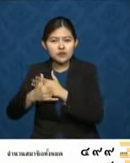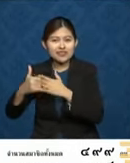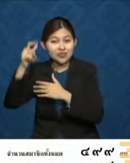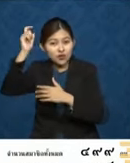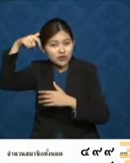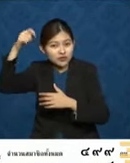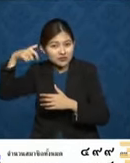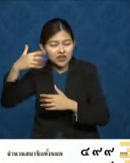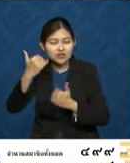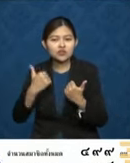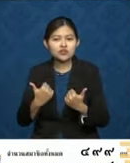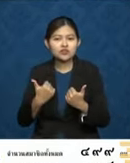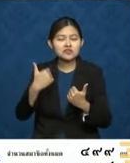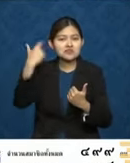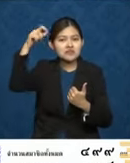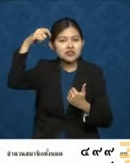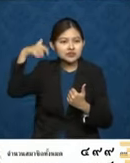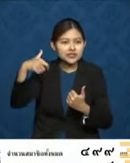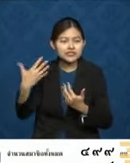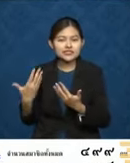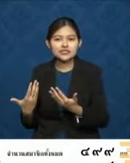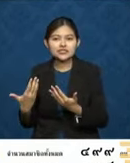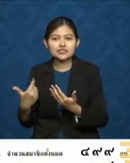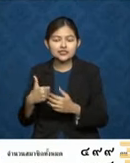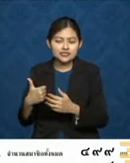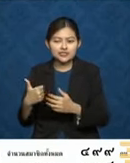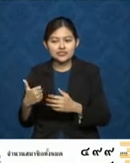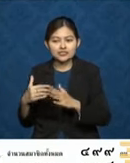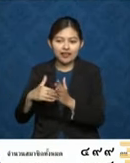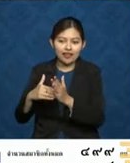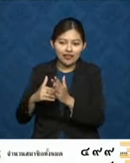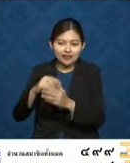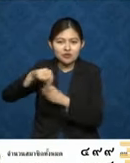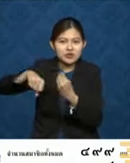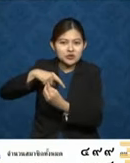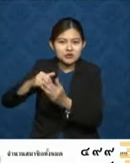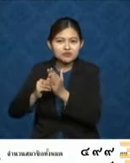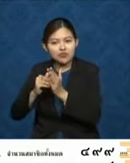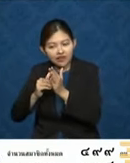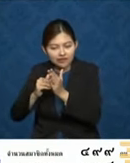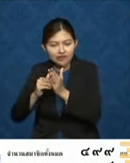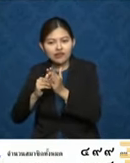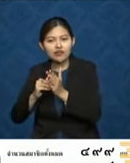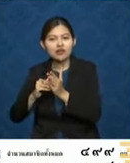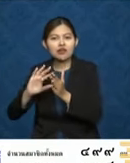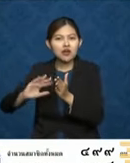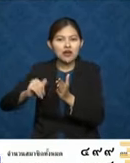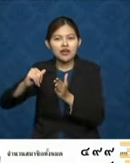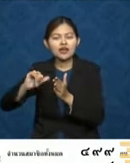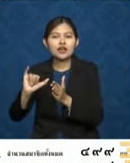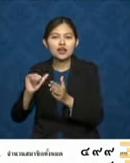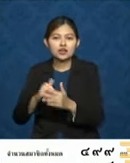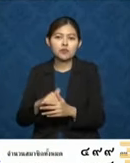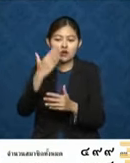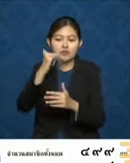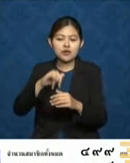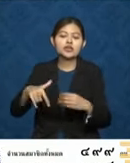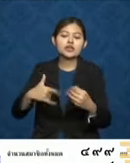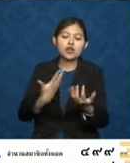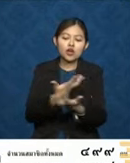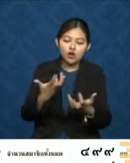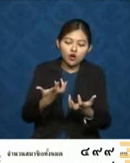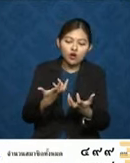สถานการณ์ของประเทศเพื่อนบ้านไม่ค่อยจะมั่นคงเราทำให้เราอ่าการนำเข้าของสิ่งประดิษฐ์